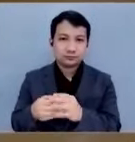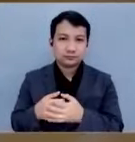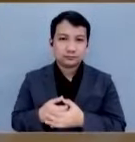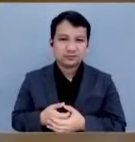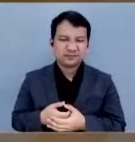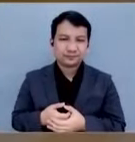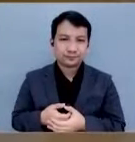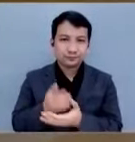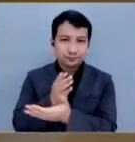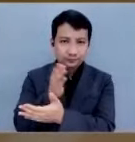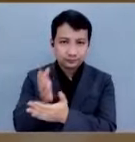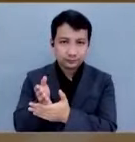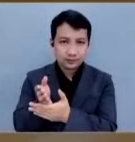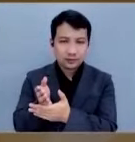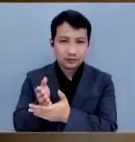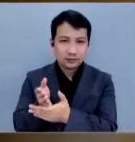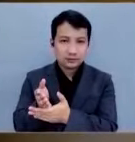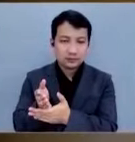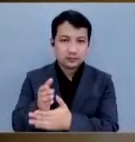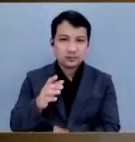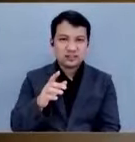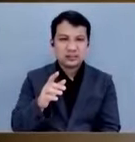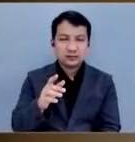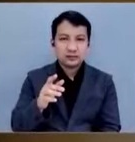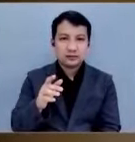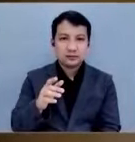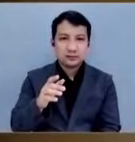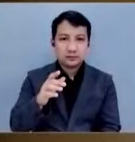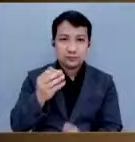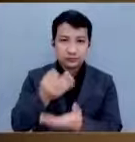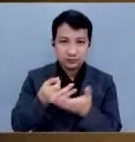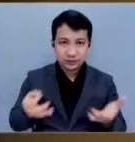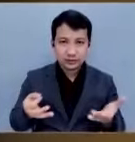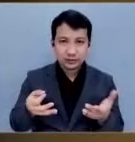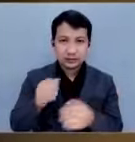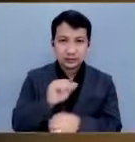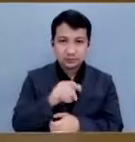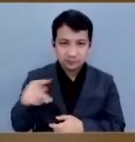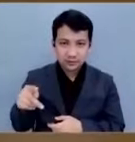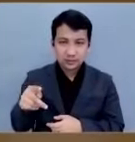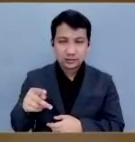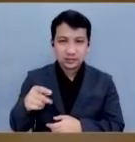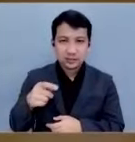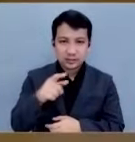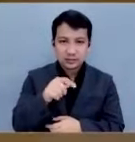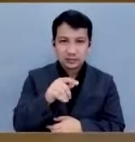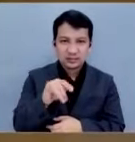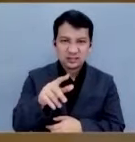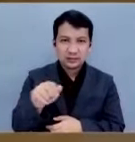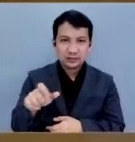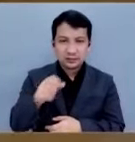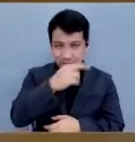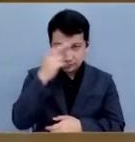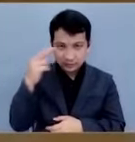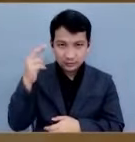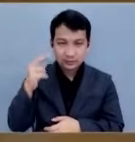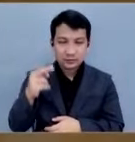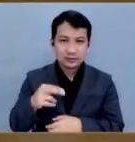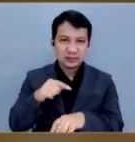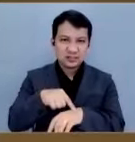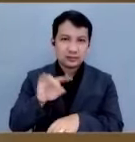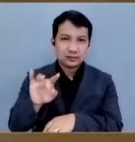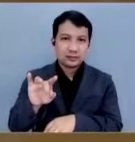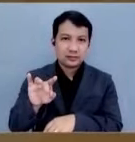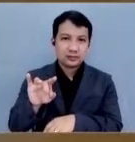Napasugod ang mga bombero sa sunog sa tindahang yan ng furniture at appliances sa Taytay Rizal. Bandang alas 8 kagabi nang sumiklab ang